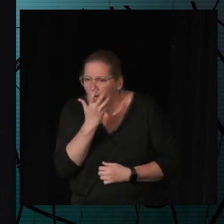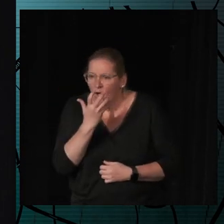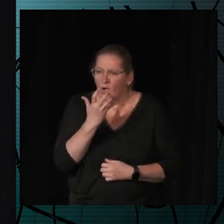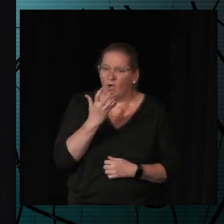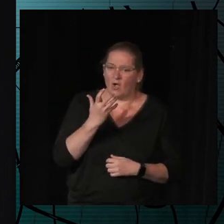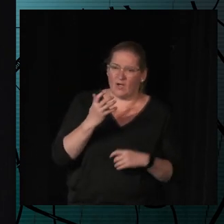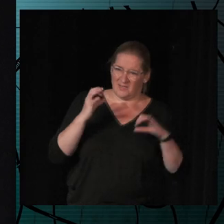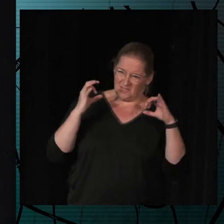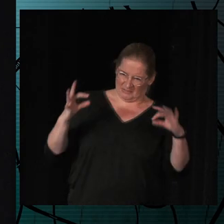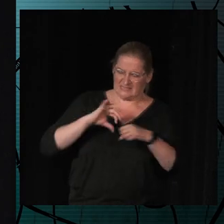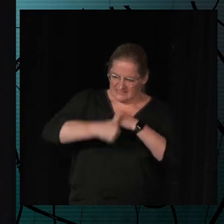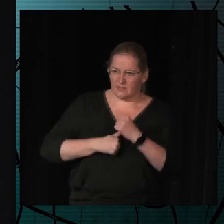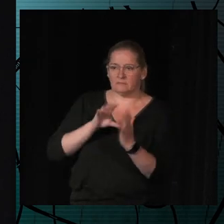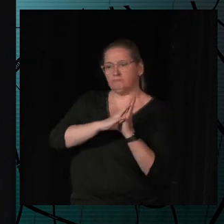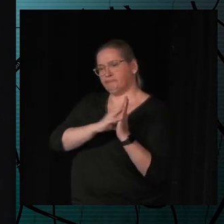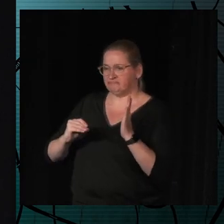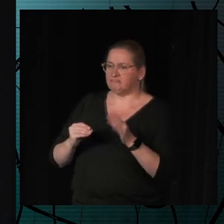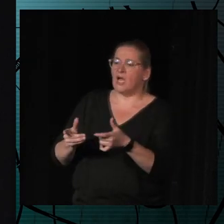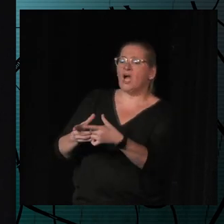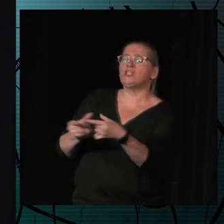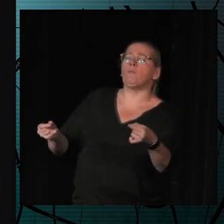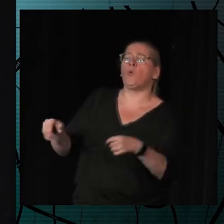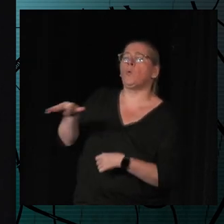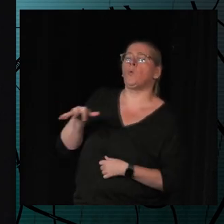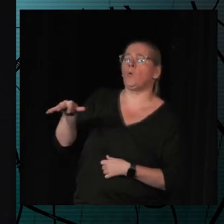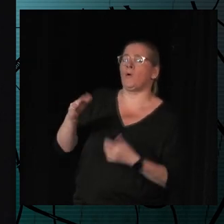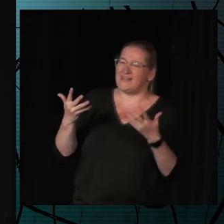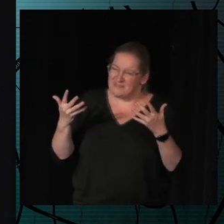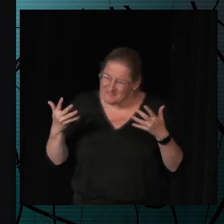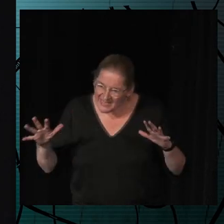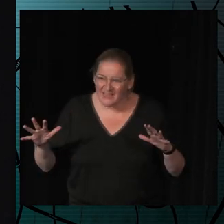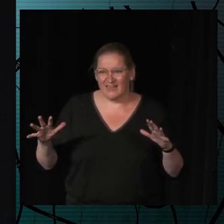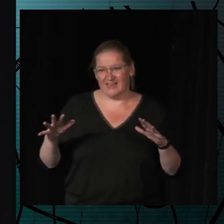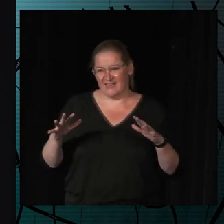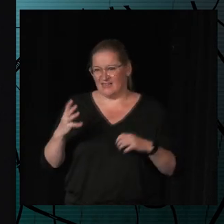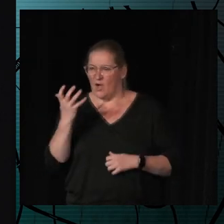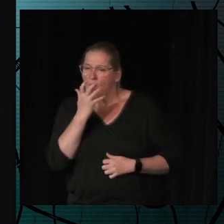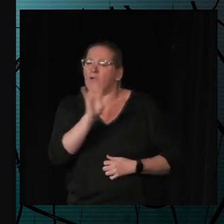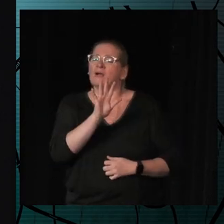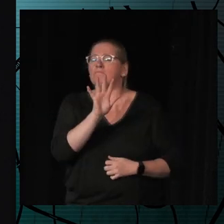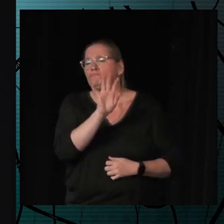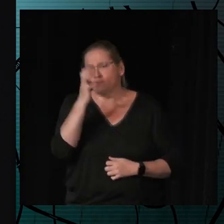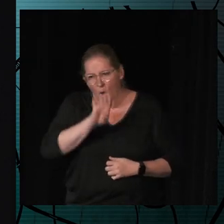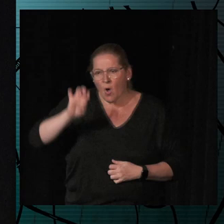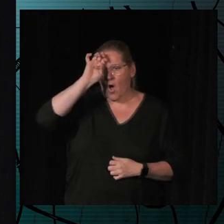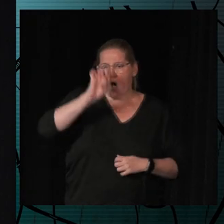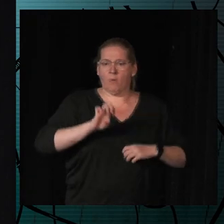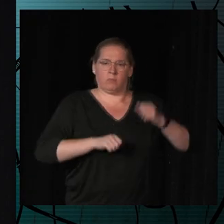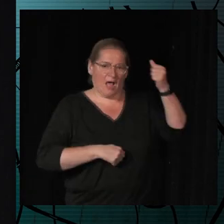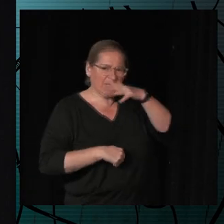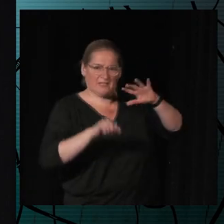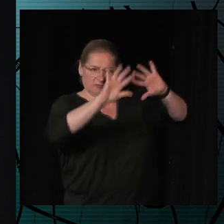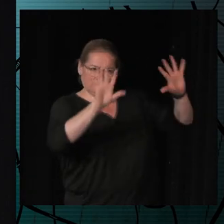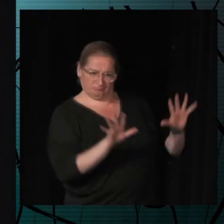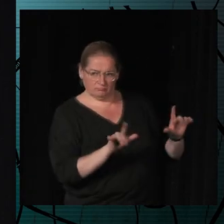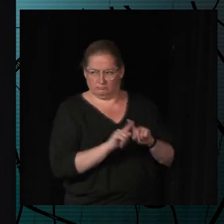typiquement japonaise mais qui euh comment dire intègre les codes de l'horreur occidentale du du cinéma américain qu'on connaît